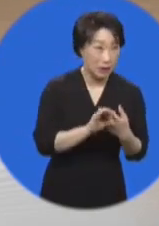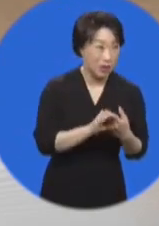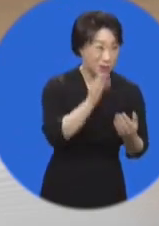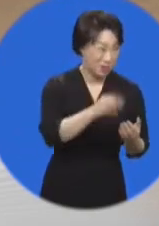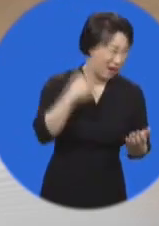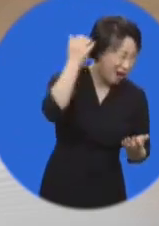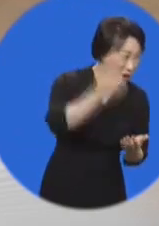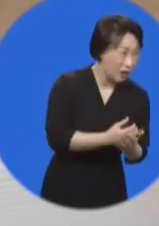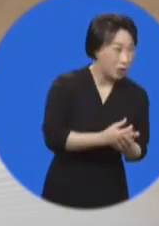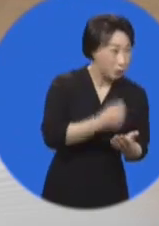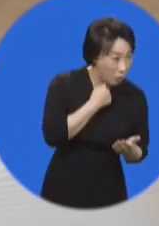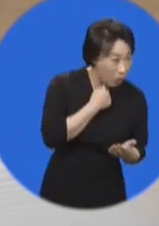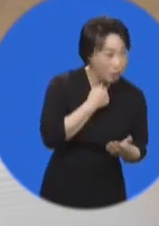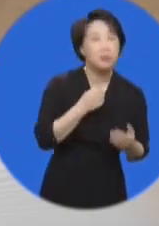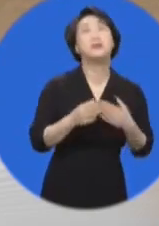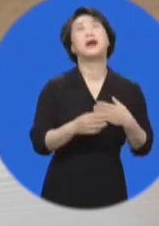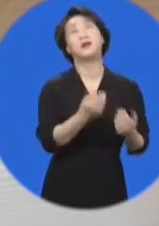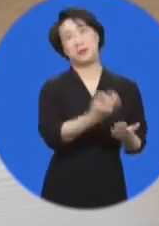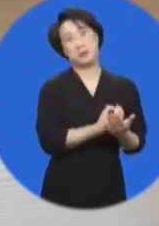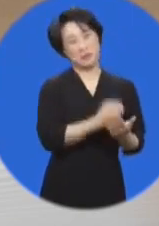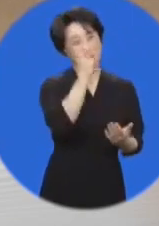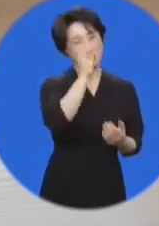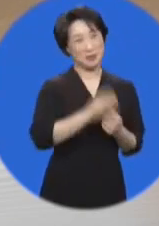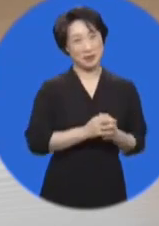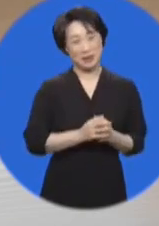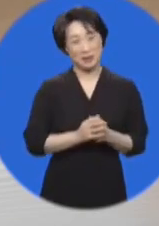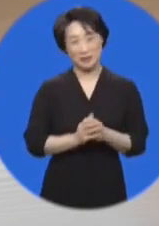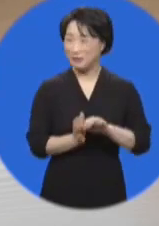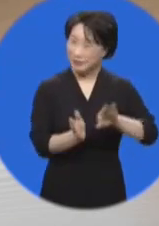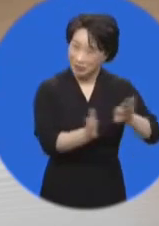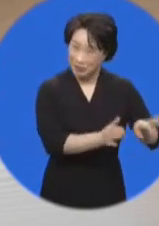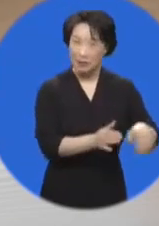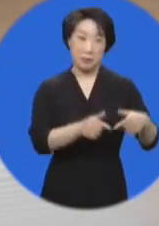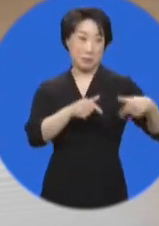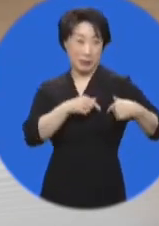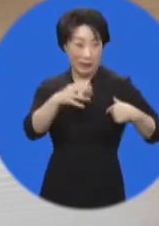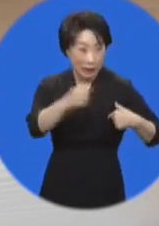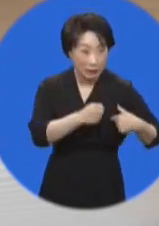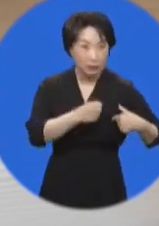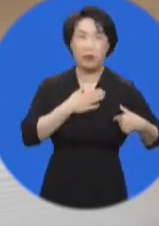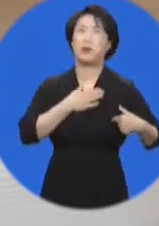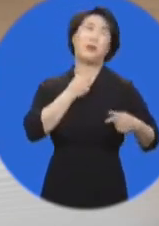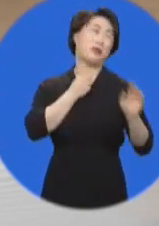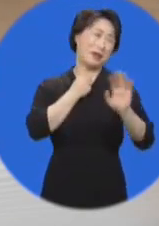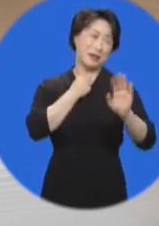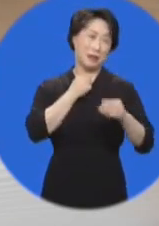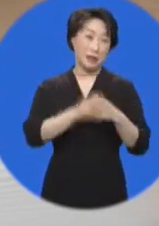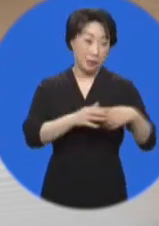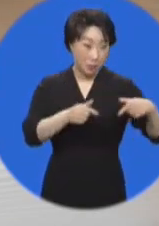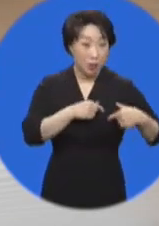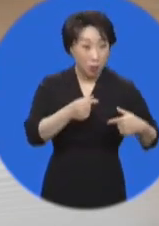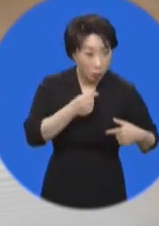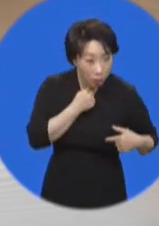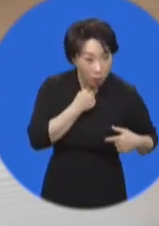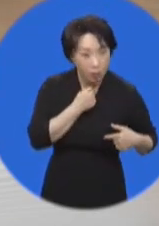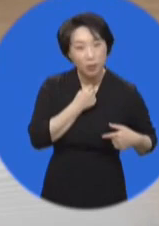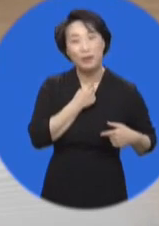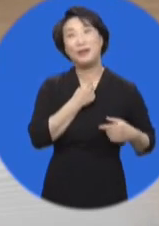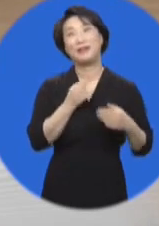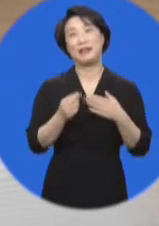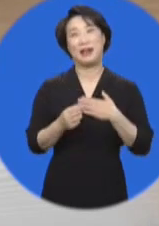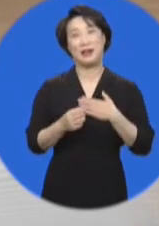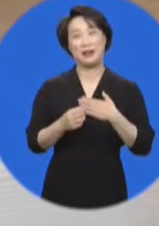돈 가졌겠지요. 내가 명예를 갖는 것도 소원이 아니에요. 명예를 갖는 것이